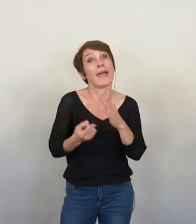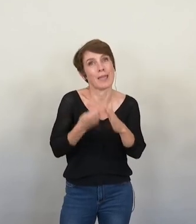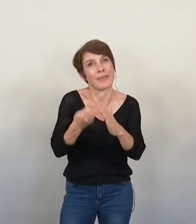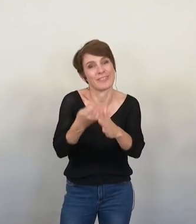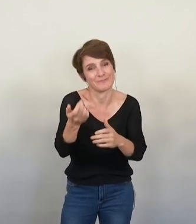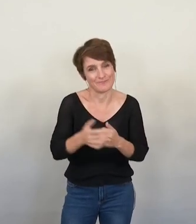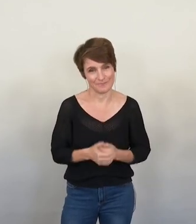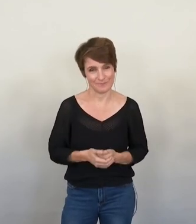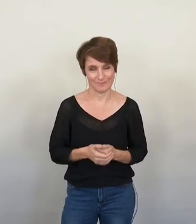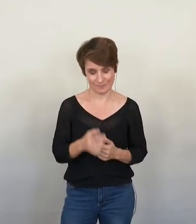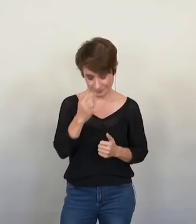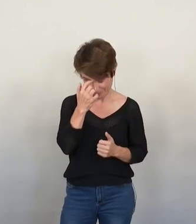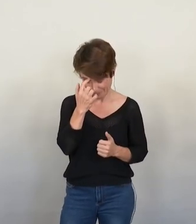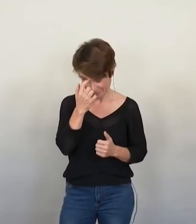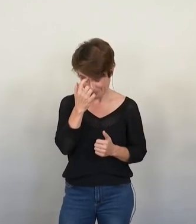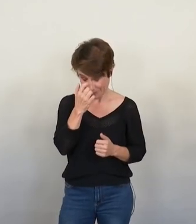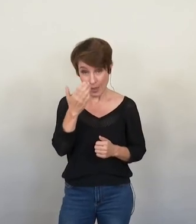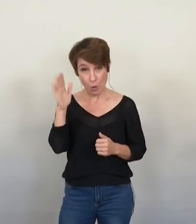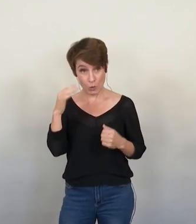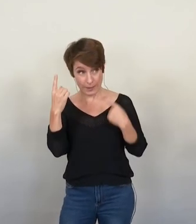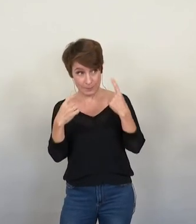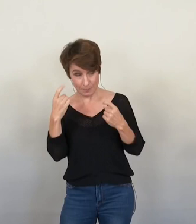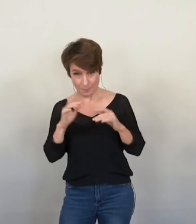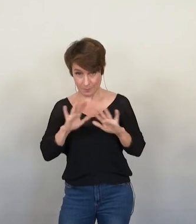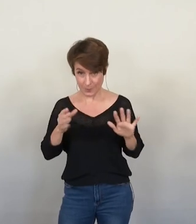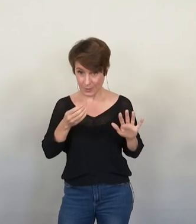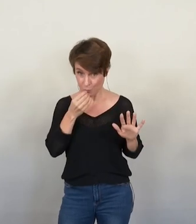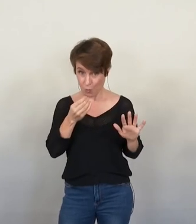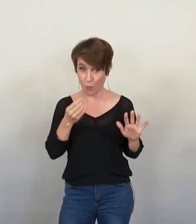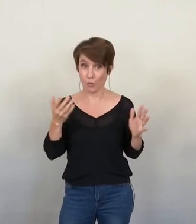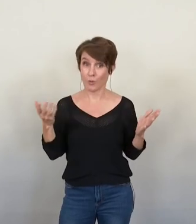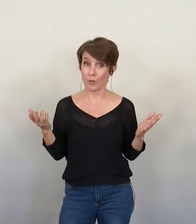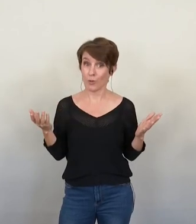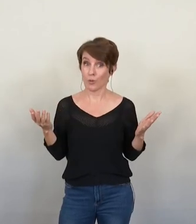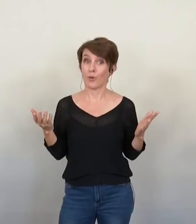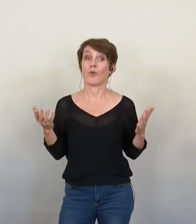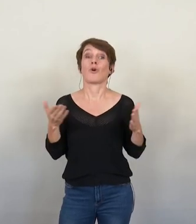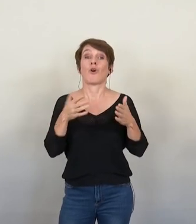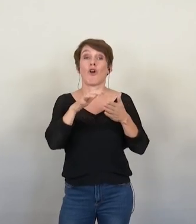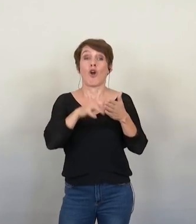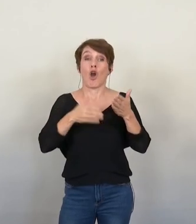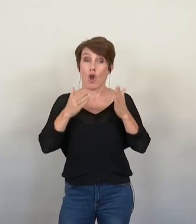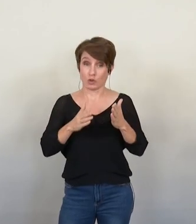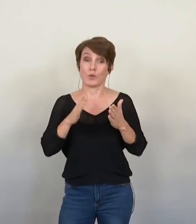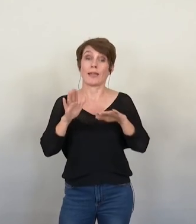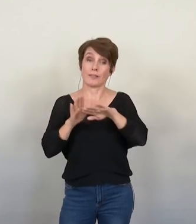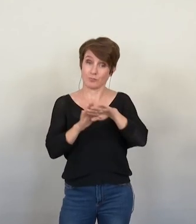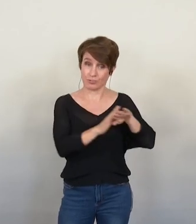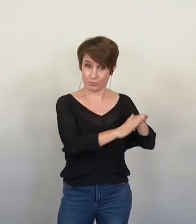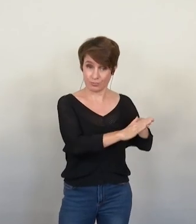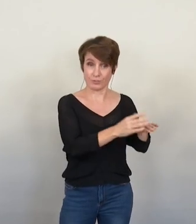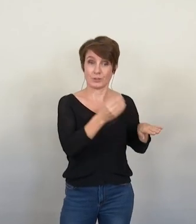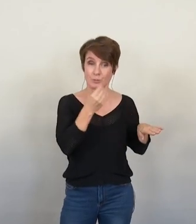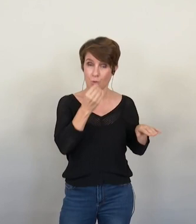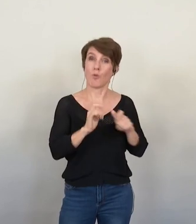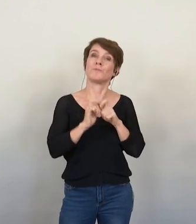d'autres prise de parole non et ben nous voilà rendu pour le rendu acte nous passons